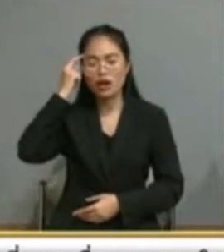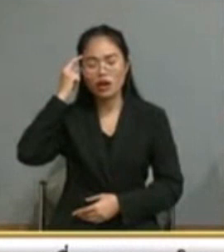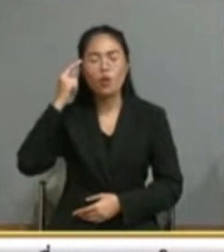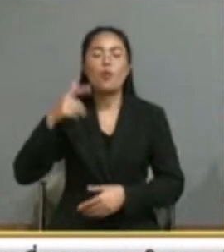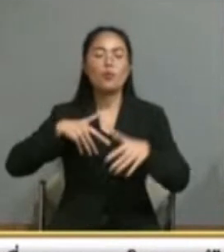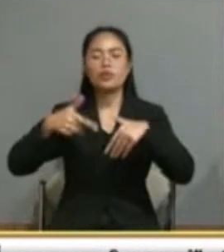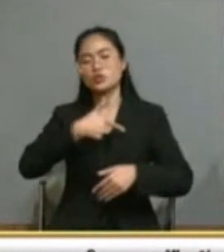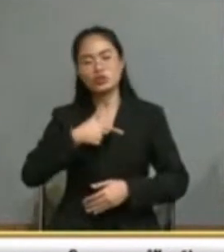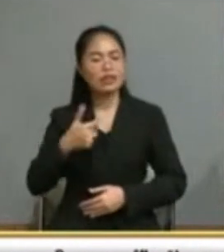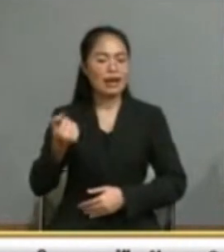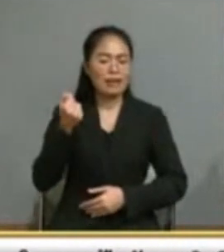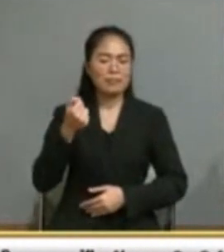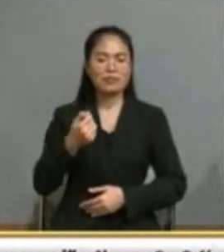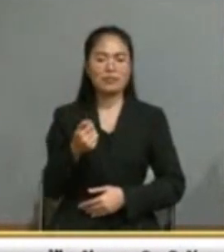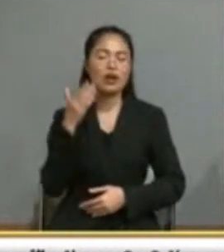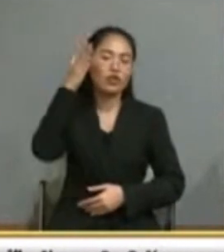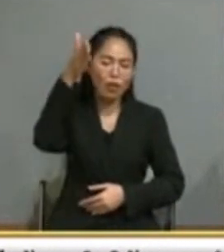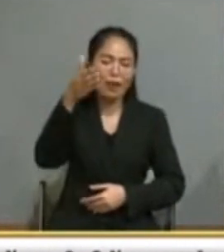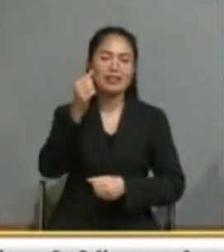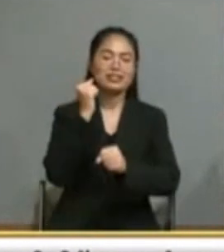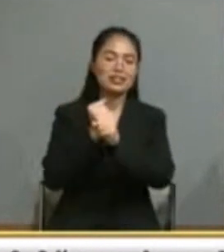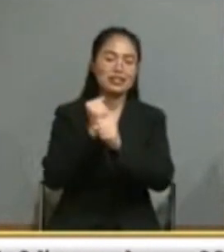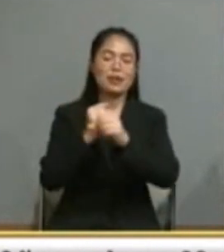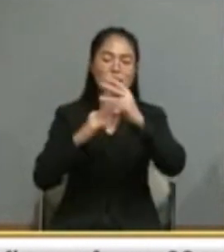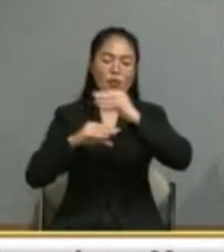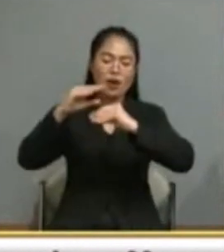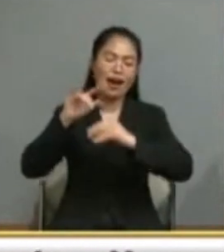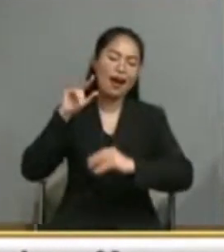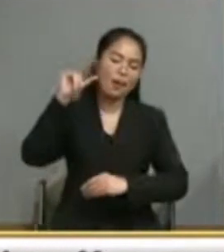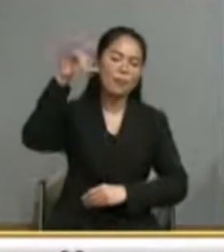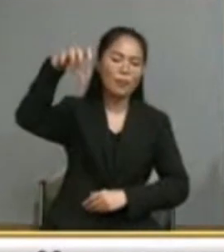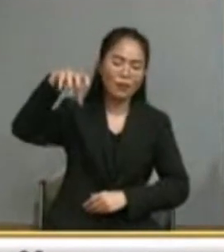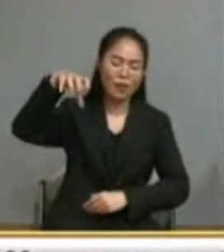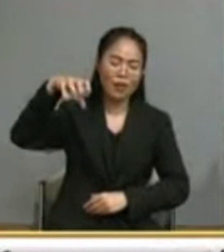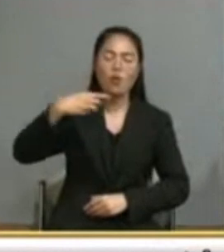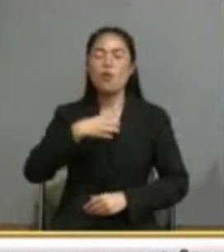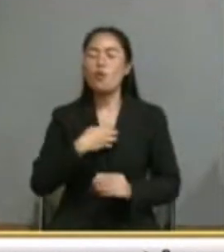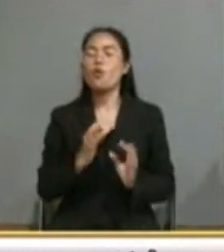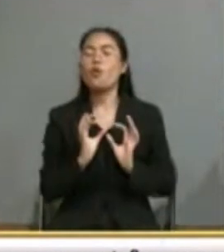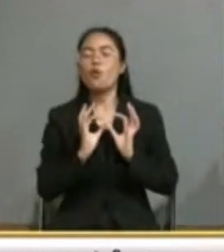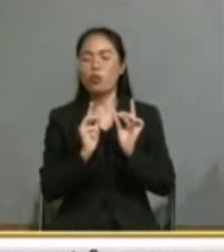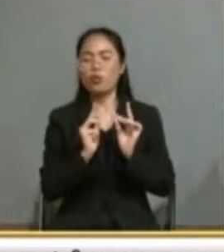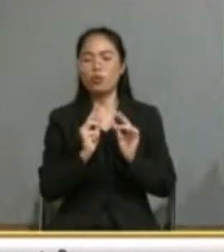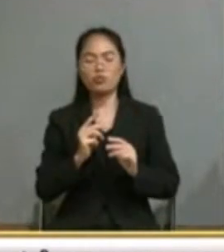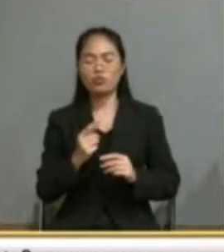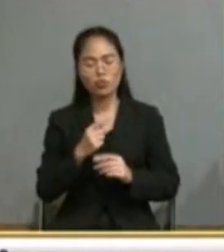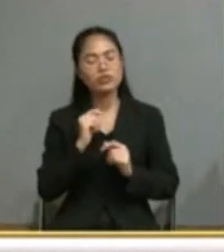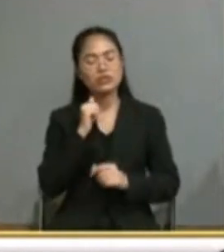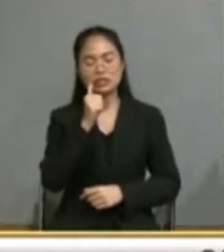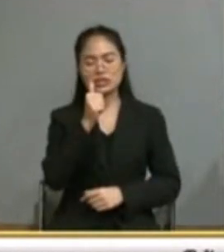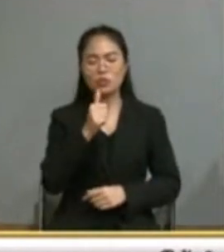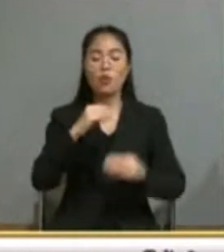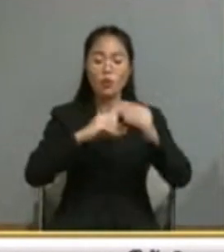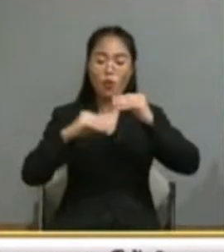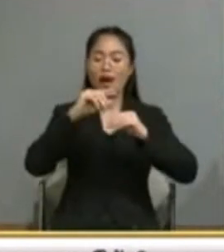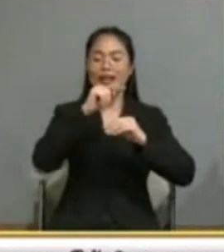จะสร้างคามมนจวาเรื่องสนาบิ Switchingจะมีการเดินหน้า, และรฏบาไม่ได้น่งนอนใจในเรื่องนี้ซึ่งจะเป็นความหวงวา